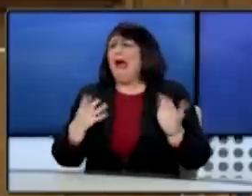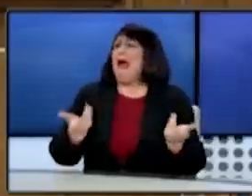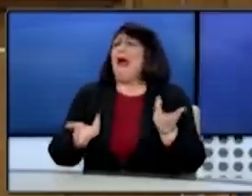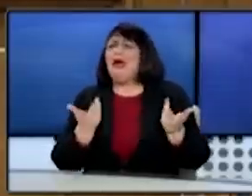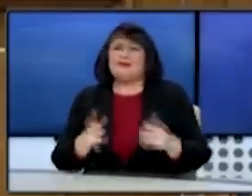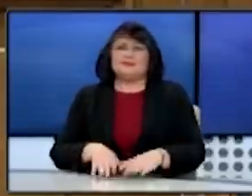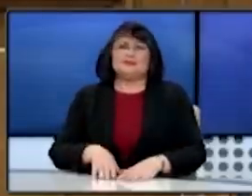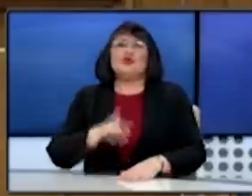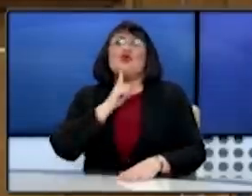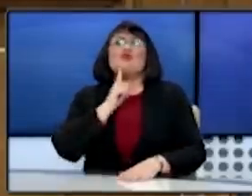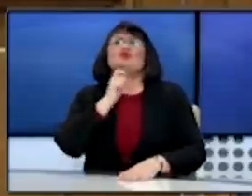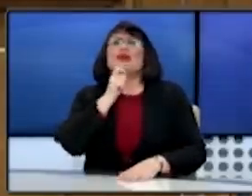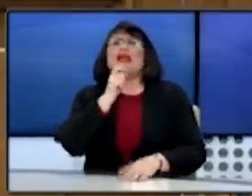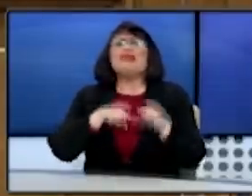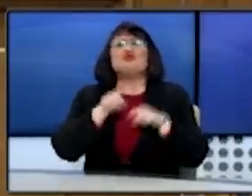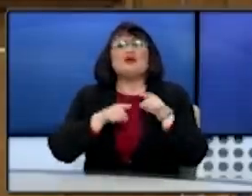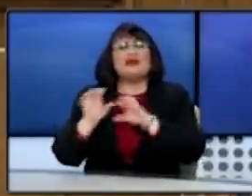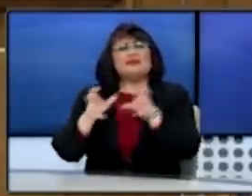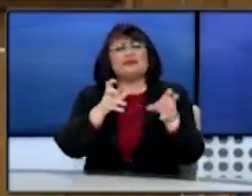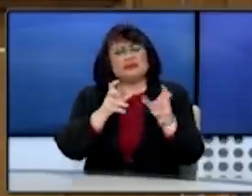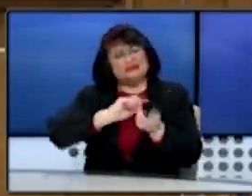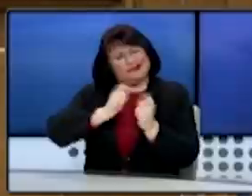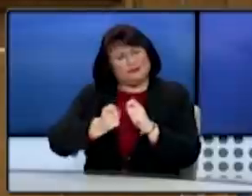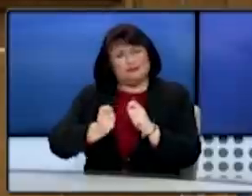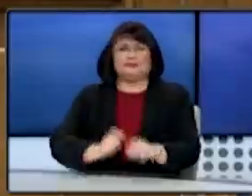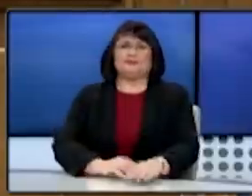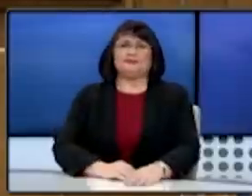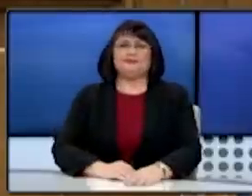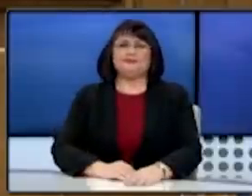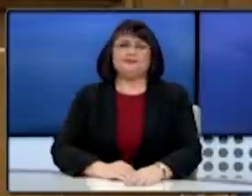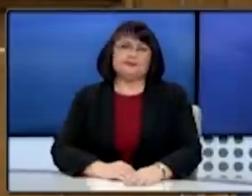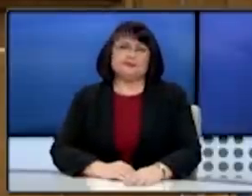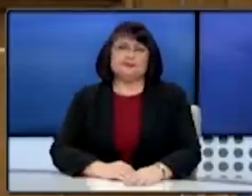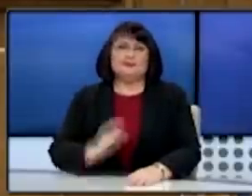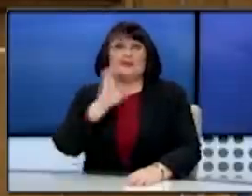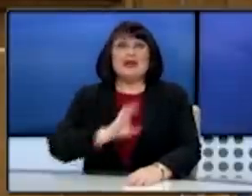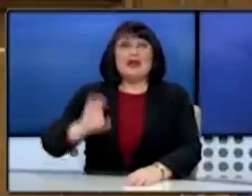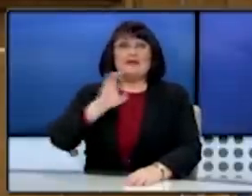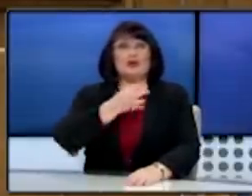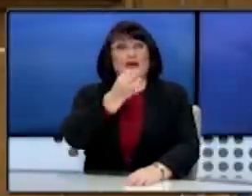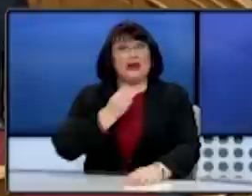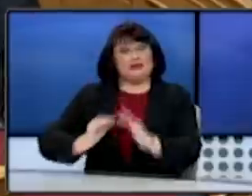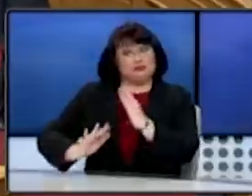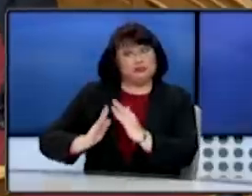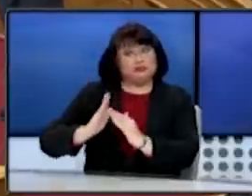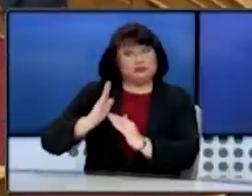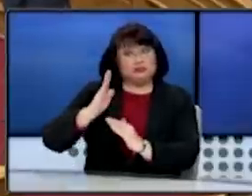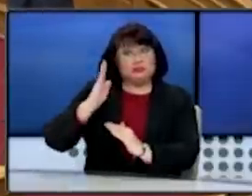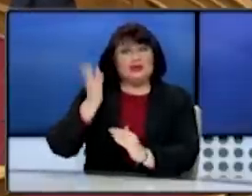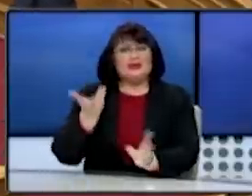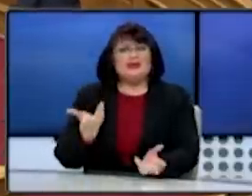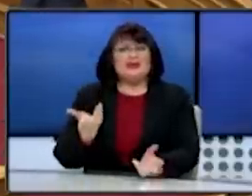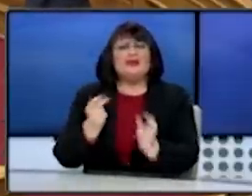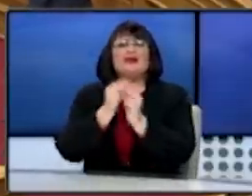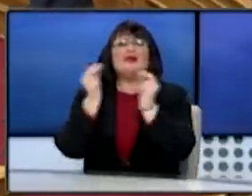κάποια παπαγαλάκια σε μέσα ενημέρωσης. Αυτή η μεγαλύτερη ανάκαμψη στην Ευρώπη που διαφημίζεται είναι